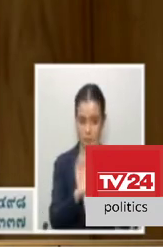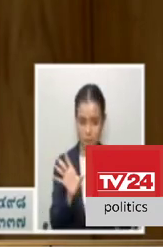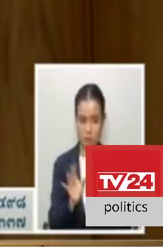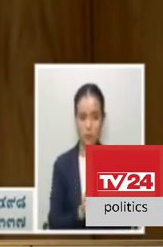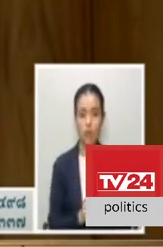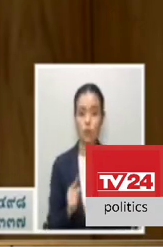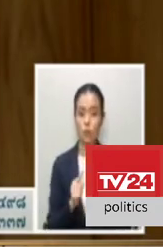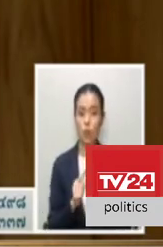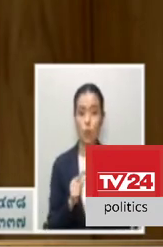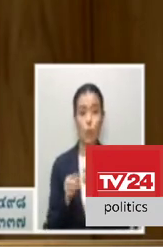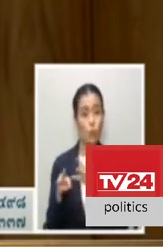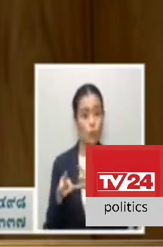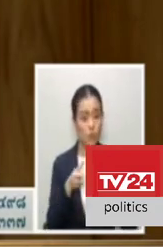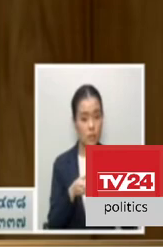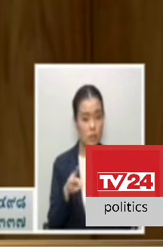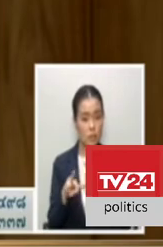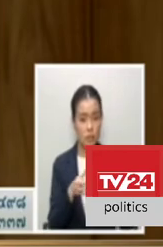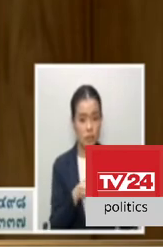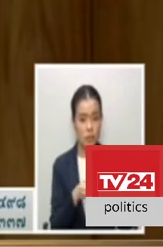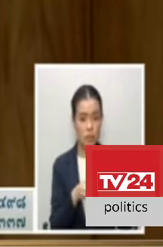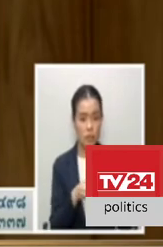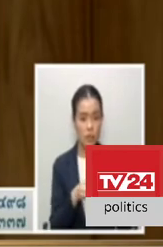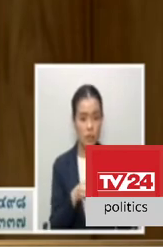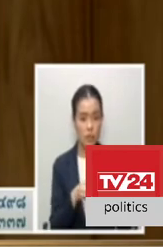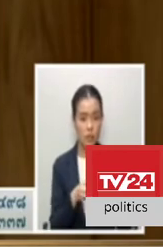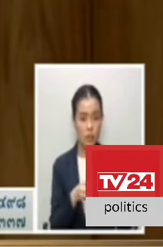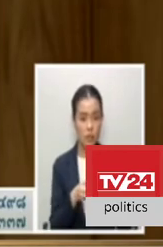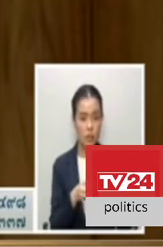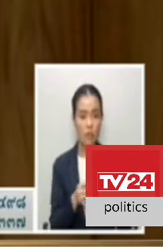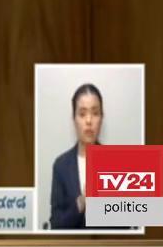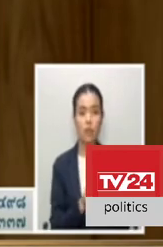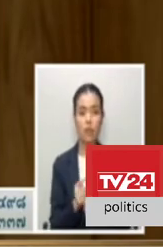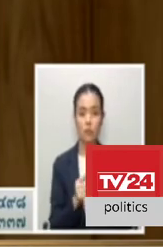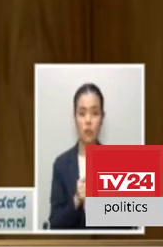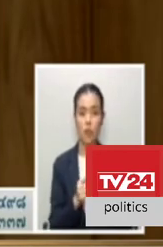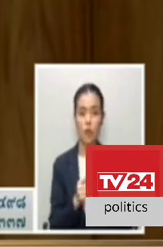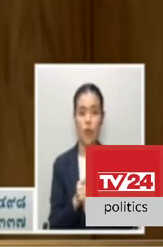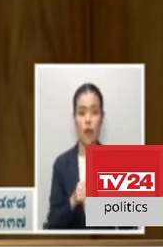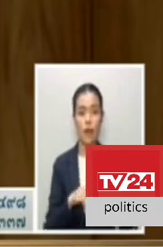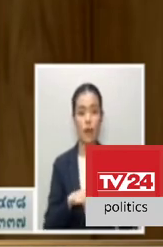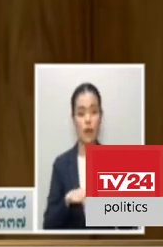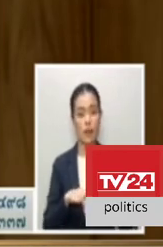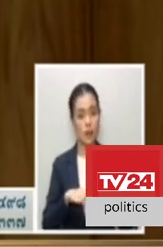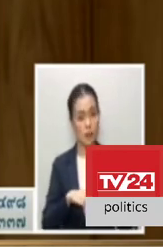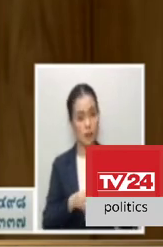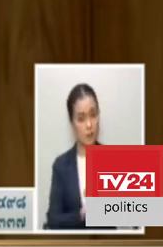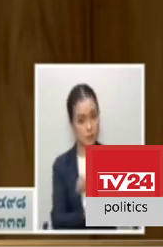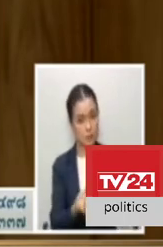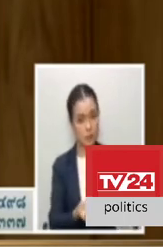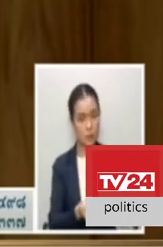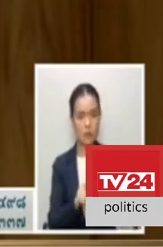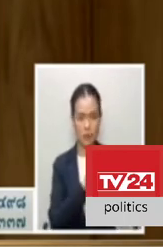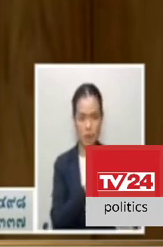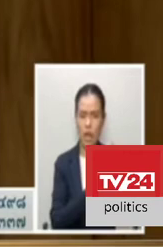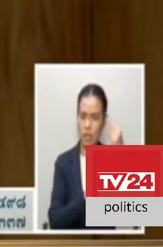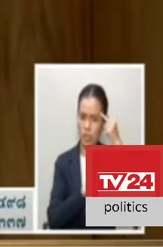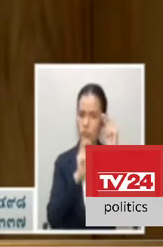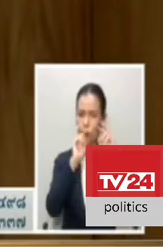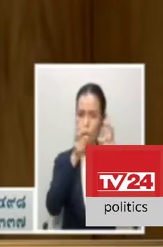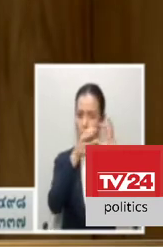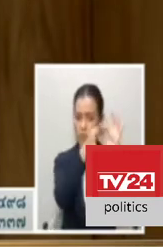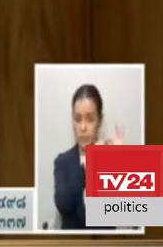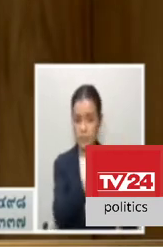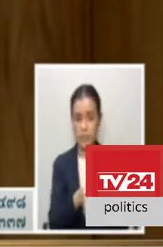ในแง่ของการเป็นอิชชูทางด้านการเมืองหรือเศรษฐกิจก็ดีหลายเรื่องก็คาบเกี่ยวกันน